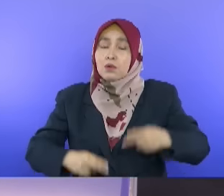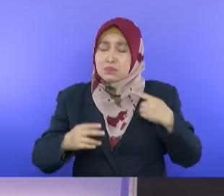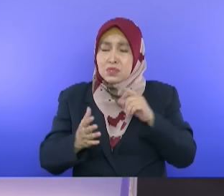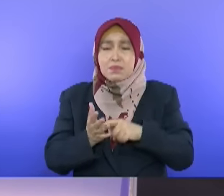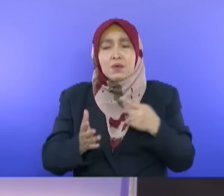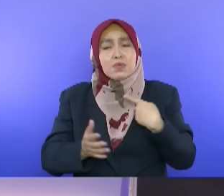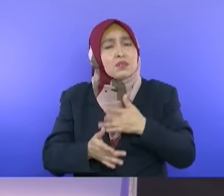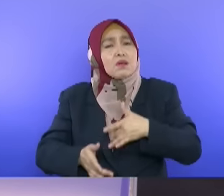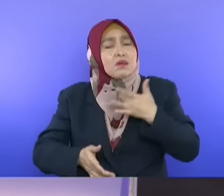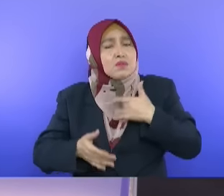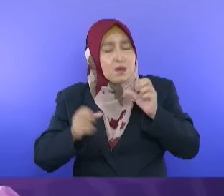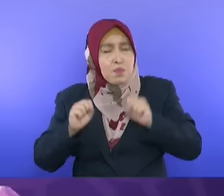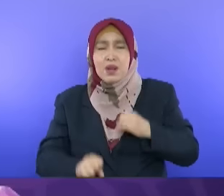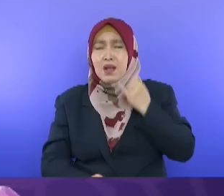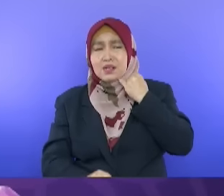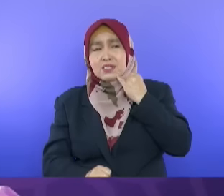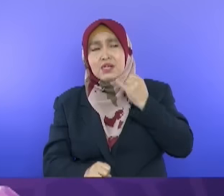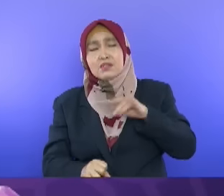begitu-begini